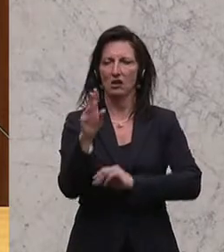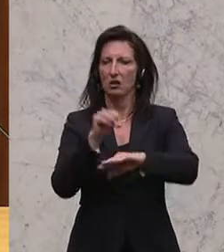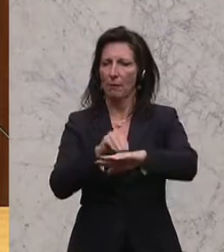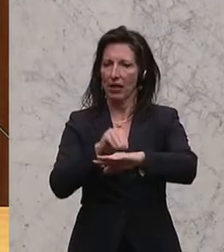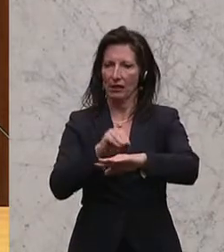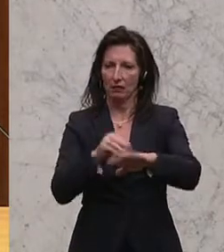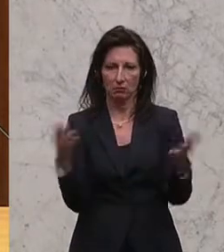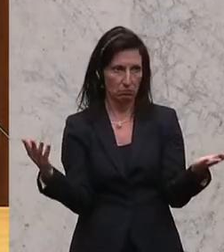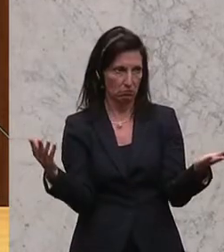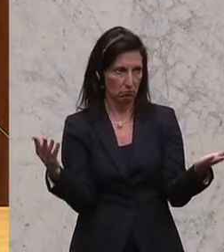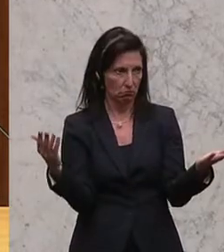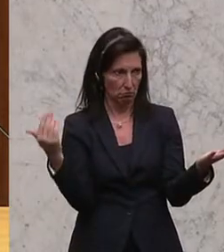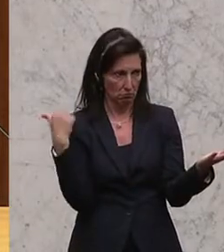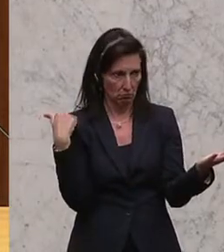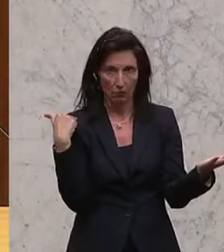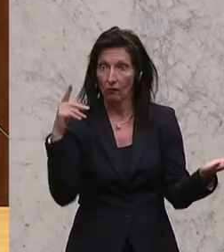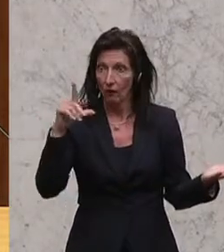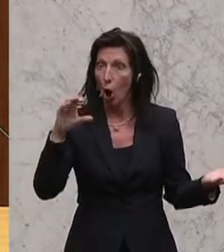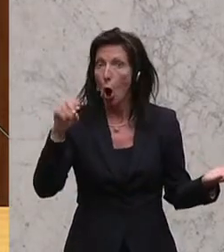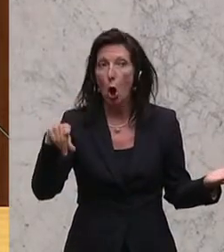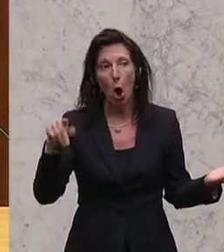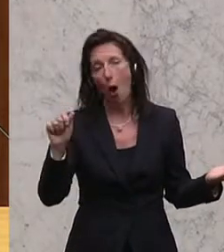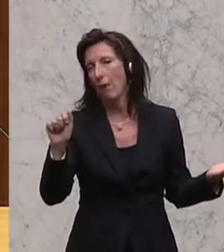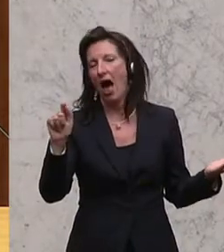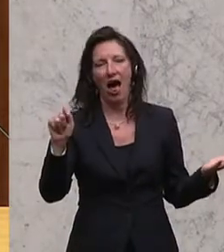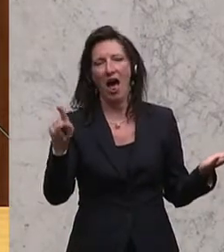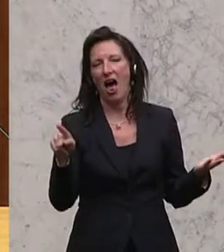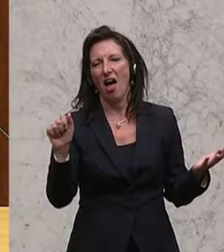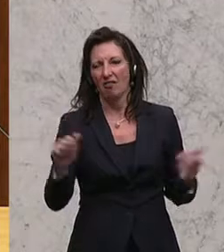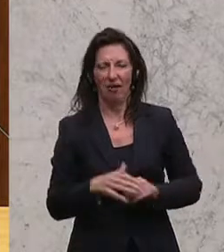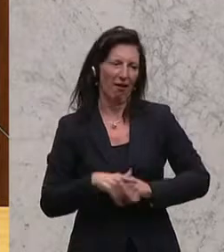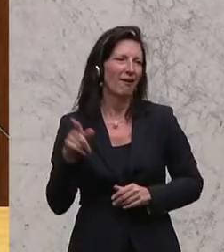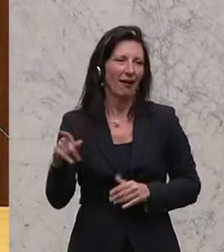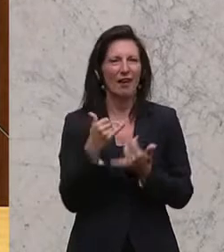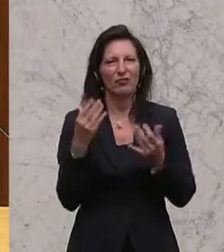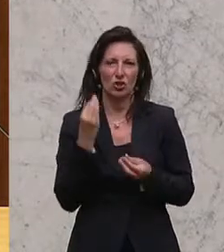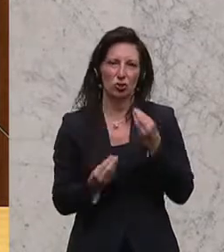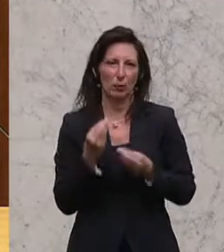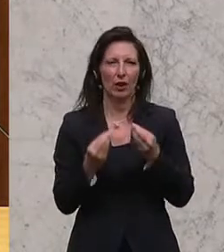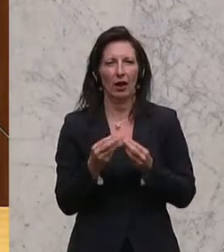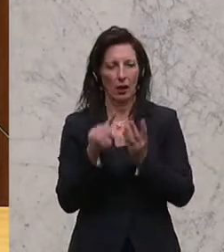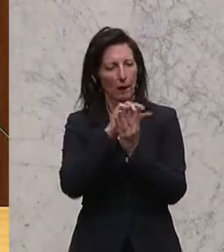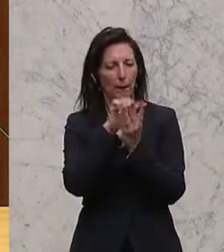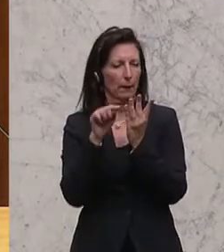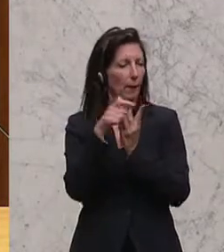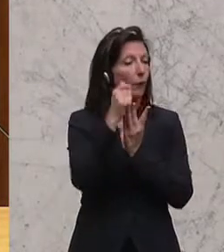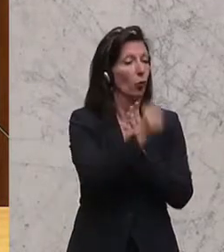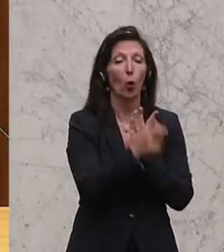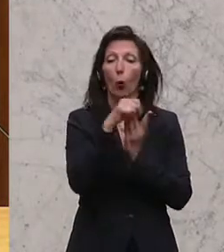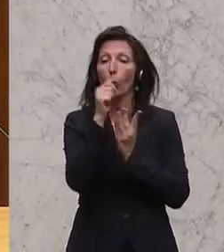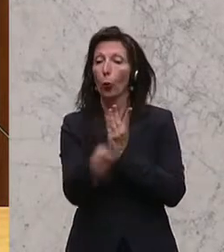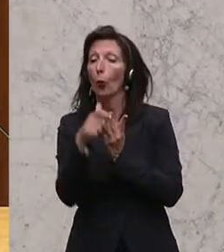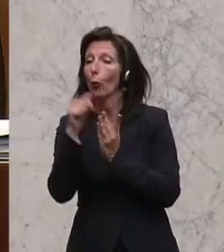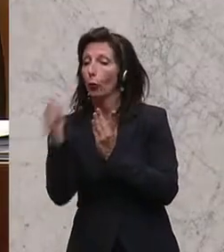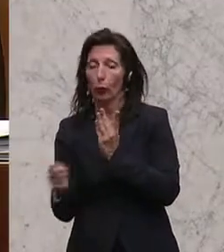ganz ein tolles Spiel, das dann der Herr Lopatka spielen hat können. Habe ich die eine Karten da, habe ich die andere Karten dort. Und das habt ihr damals in der Steiermark auch genauso